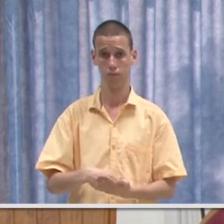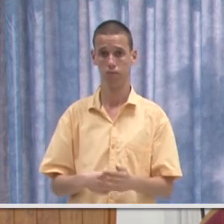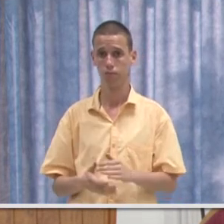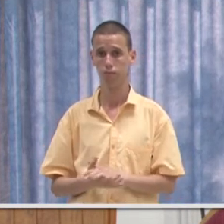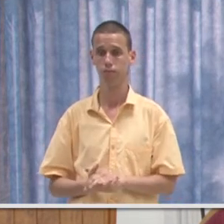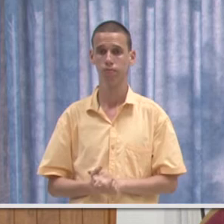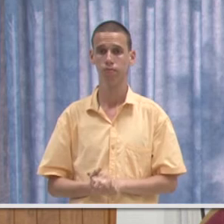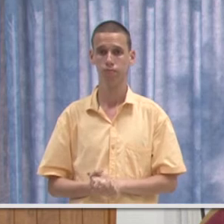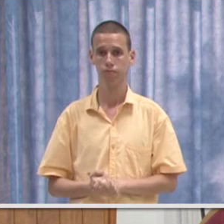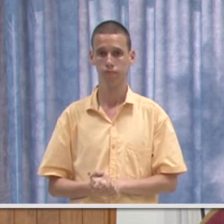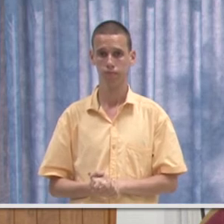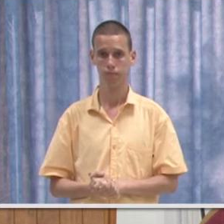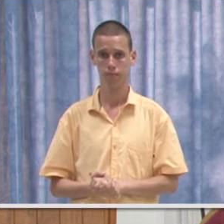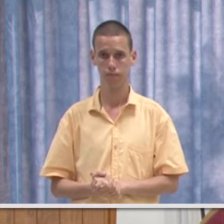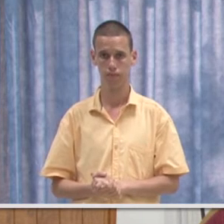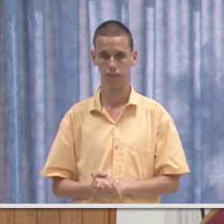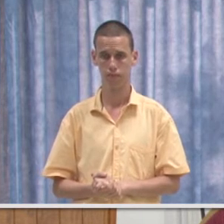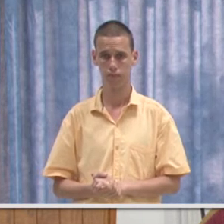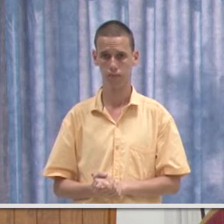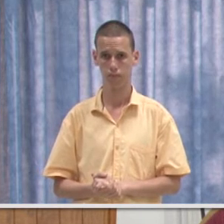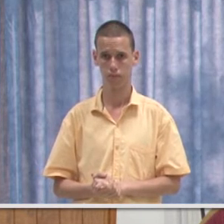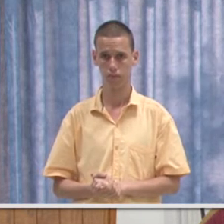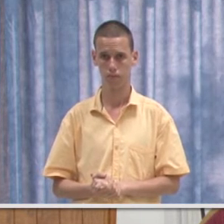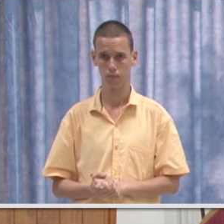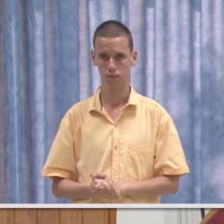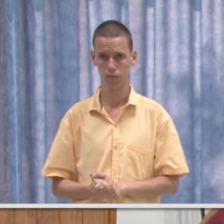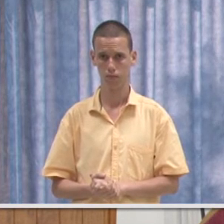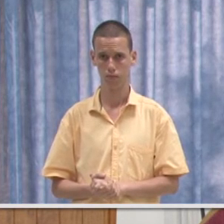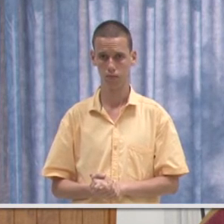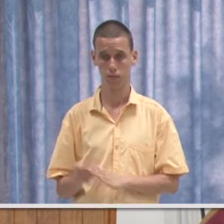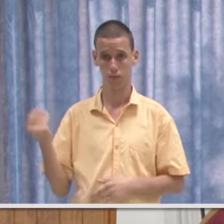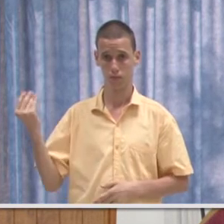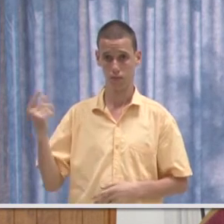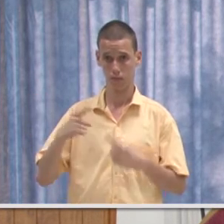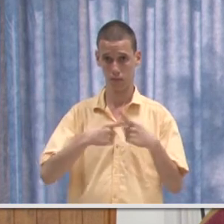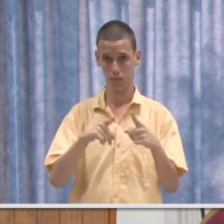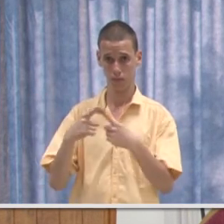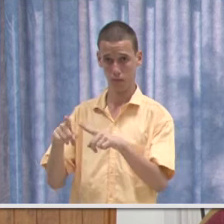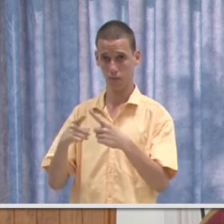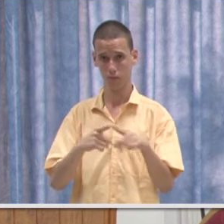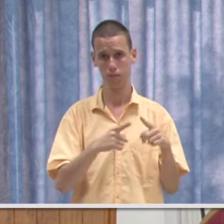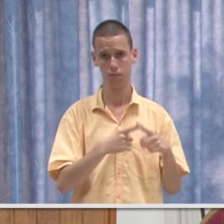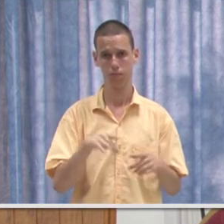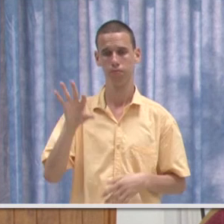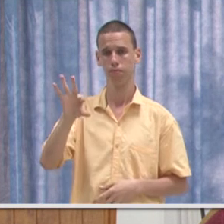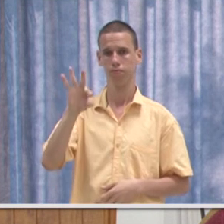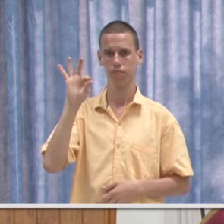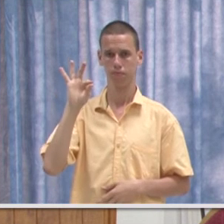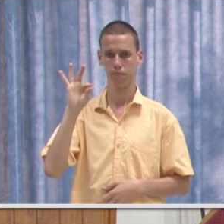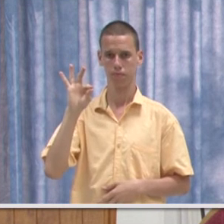qui composent sa Bill, qui peut payer, et so on. Ça, il peut encore finir ça, mais nous en discussion avec les autres insurance companies.